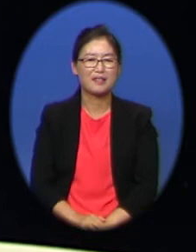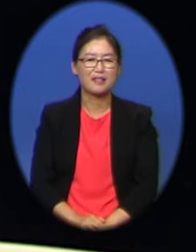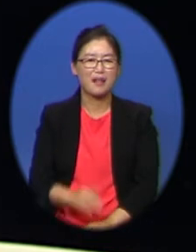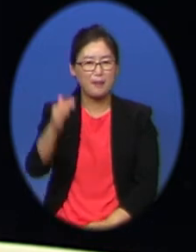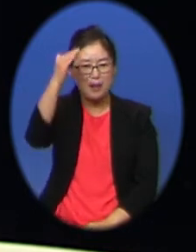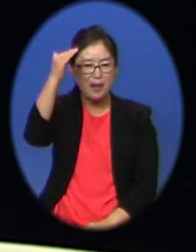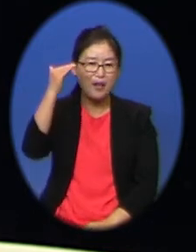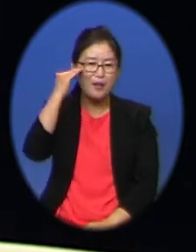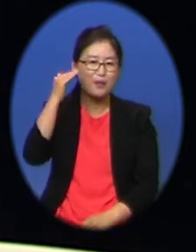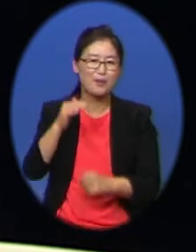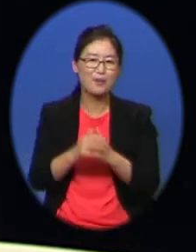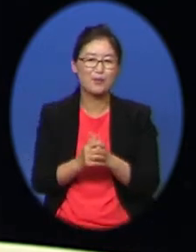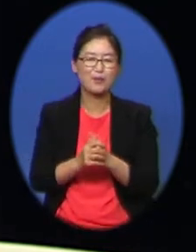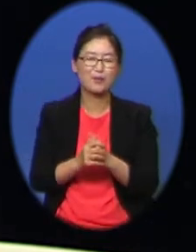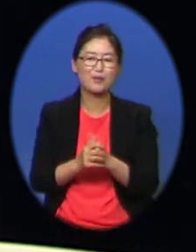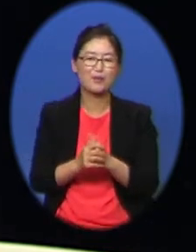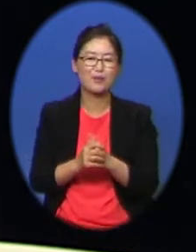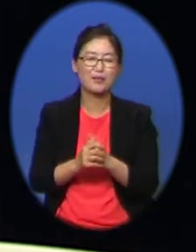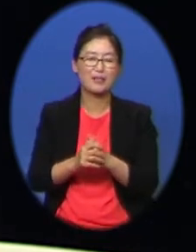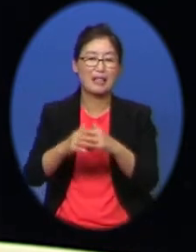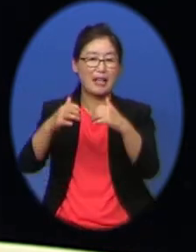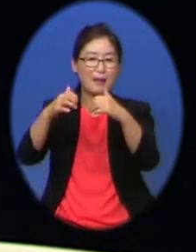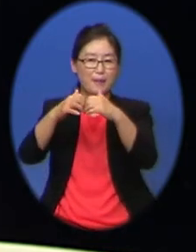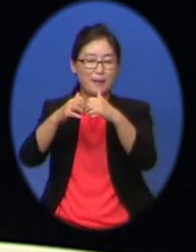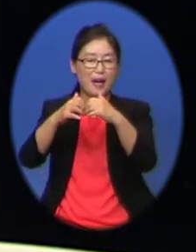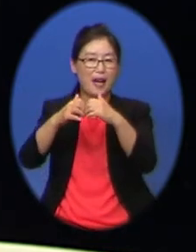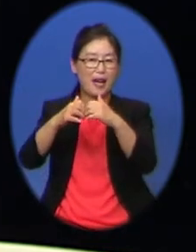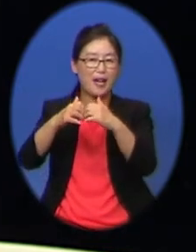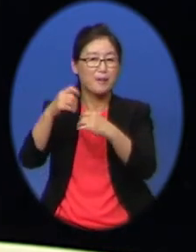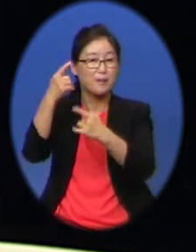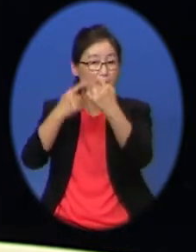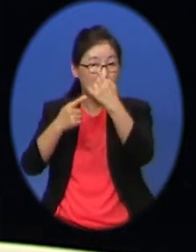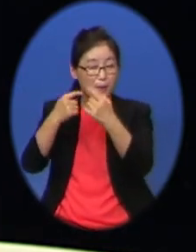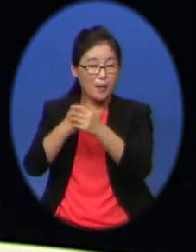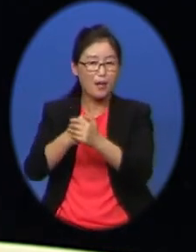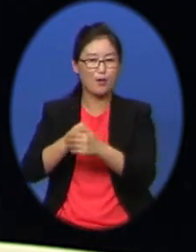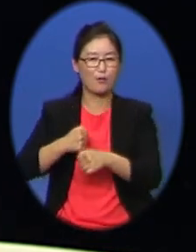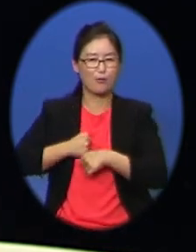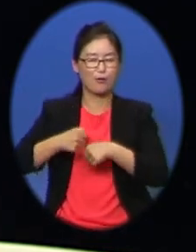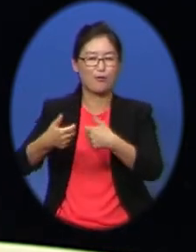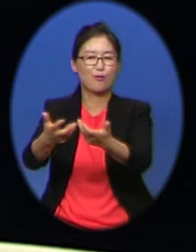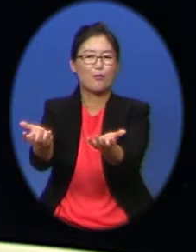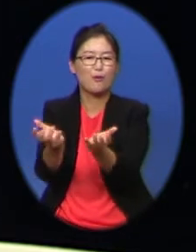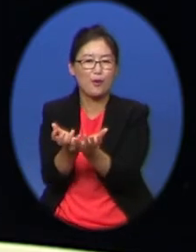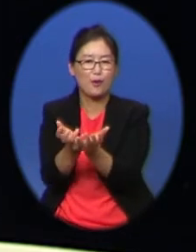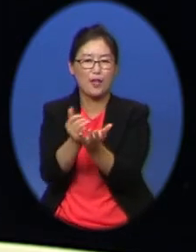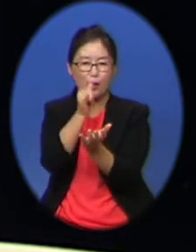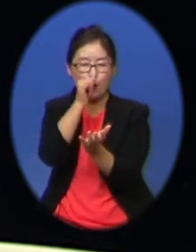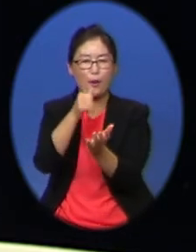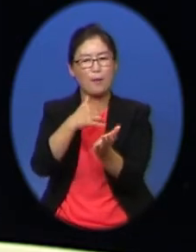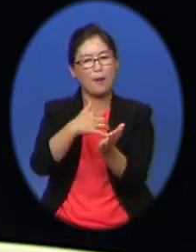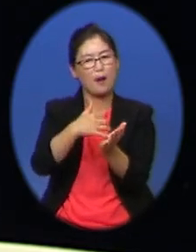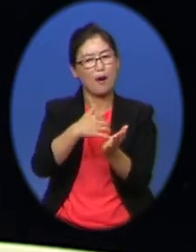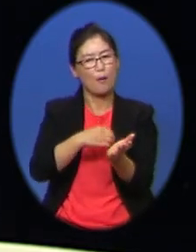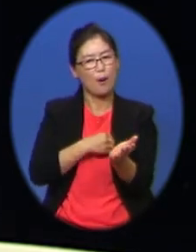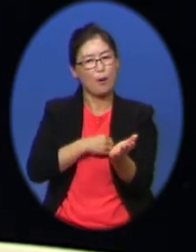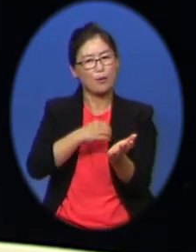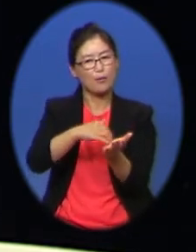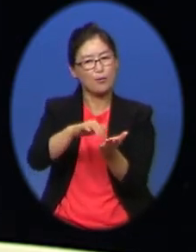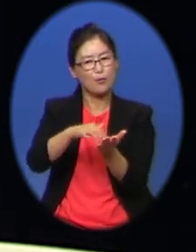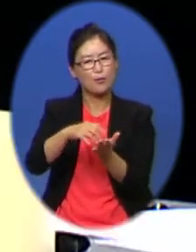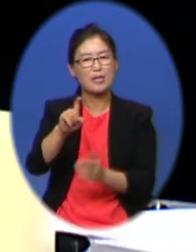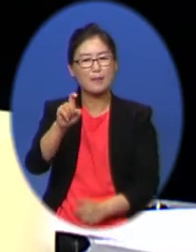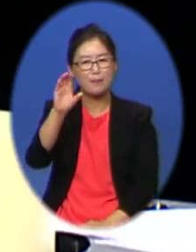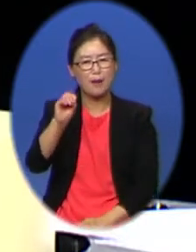군경회가 따로 있고 이 군경회에 현재 전국적으로 10만 명이 넘는 그 회원들이 계신 것으로 알고 있습니다.